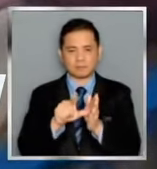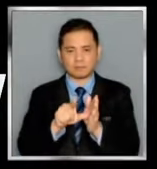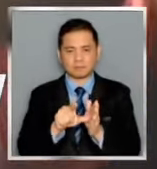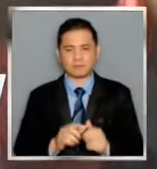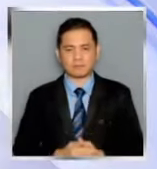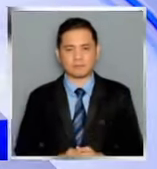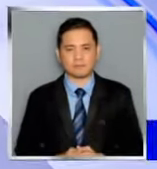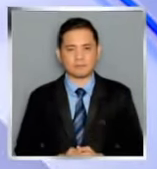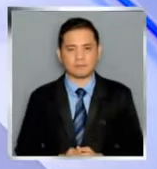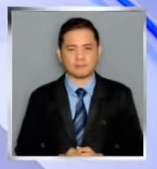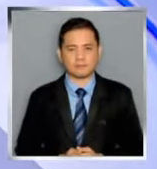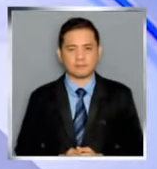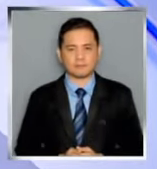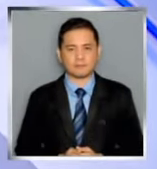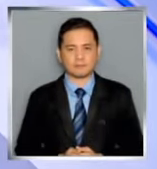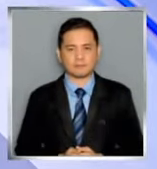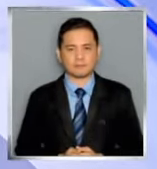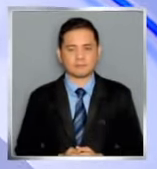lang.